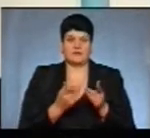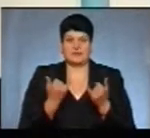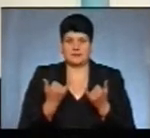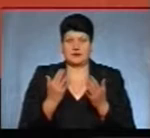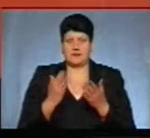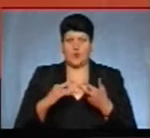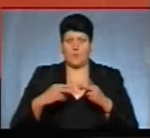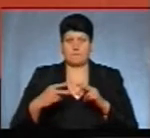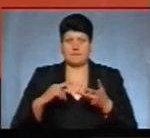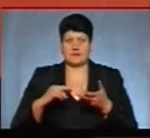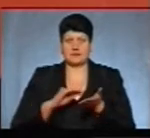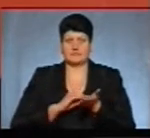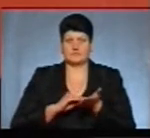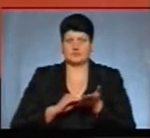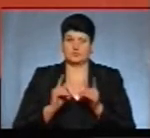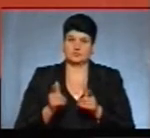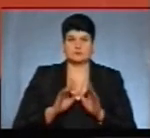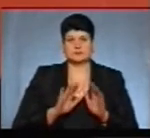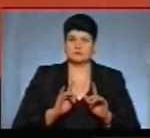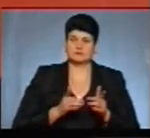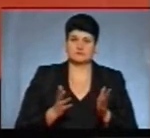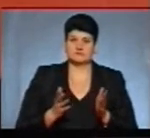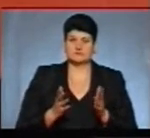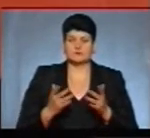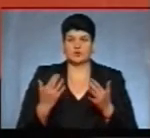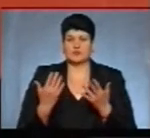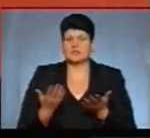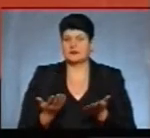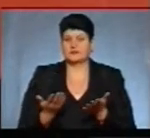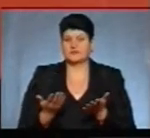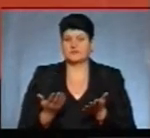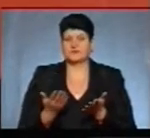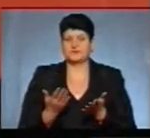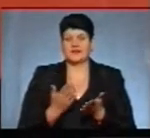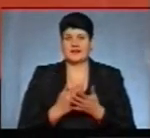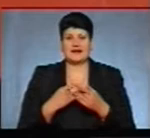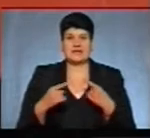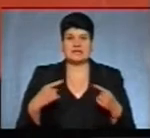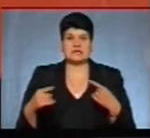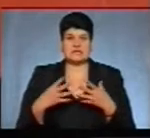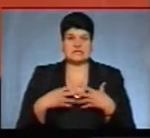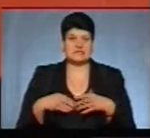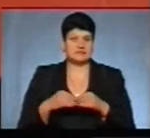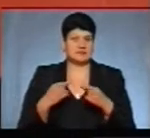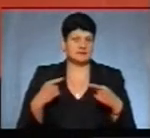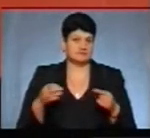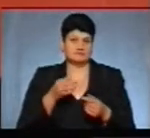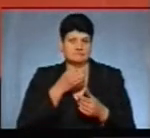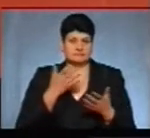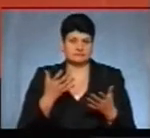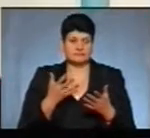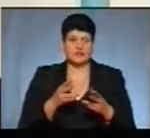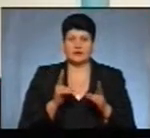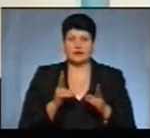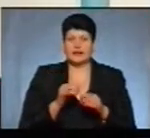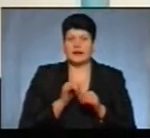мають обмінюватися розписками, оскільки ну, є різні сім'ї з різними вподобаннями, так? То чи не може